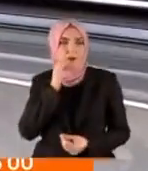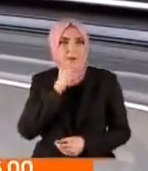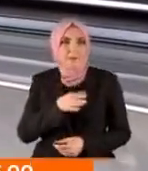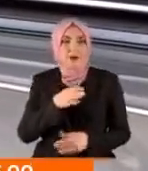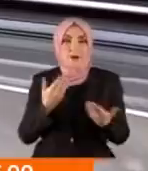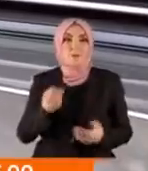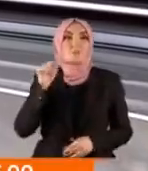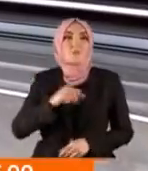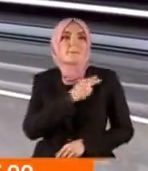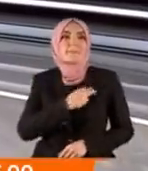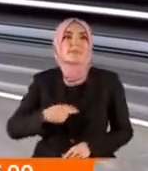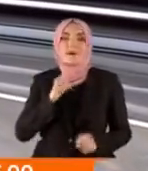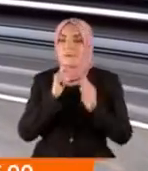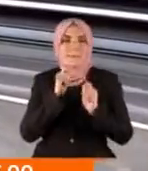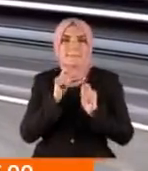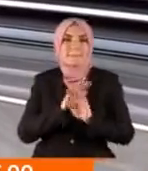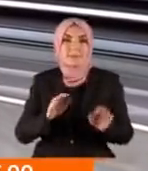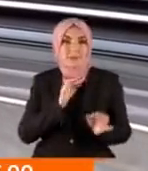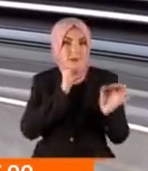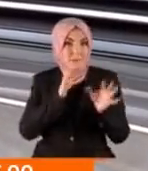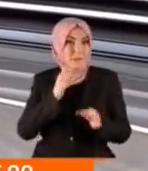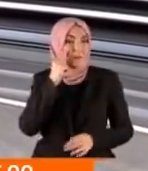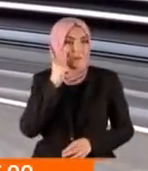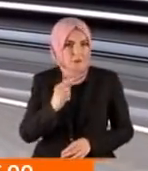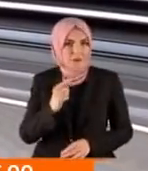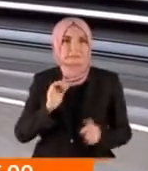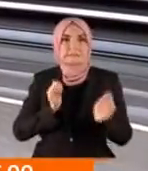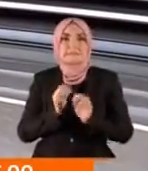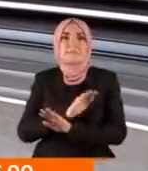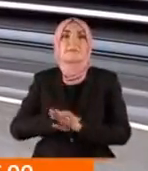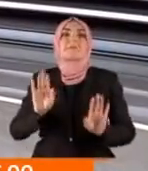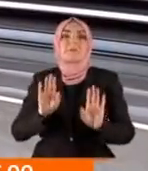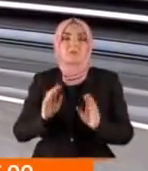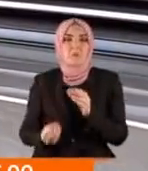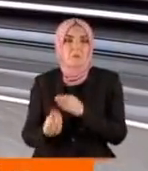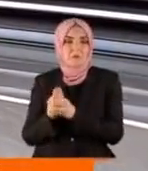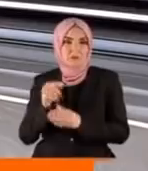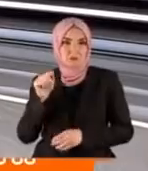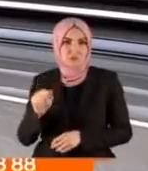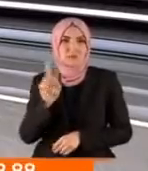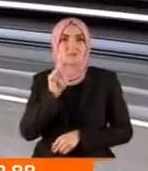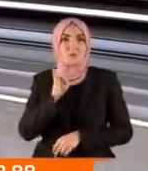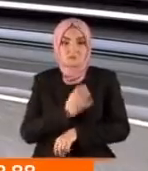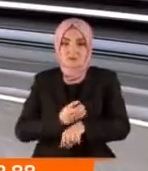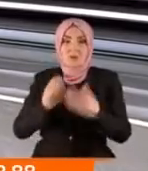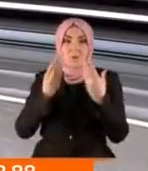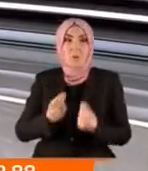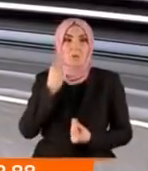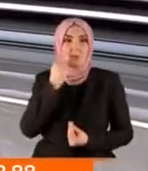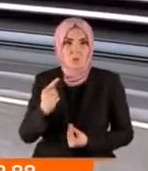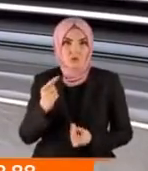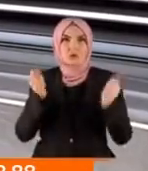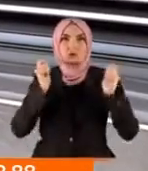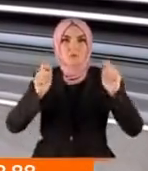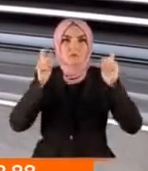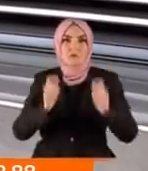sağlandı duyurusuna rağmen krizin bitmediği ortaya çıktı. Ve aradan geçen 24 saatte Çankaya'daki çöp dağları daha da büyüdü ve